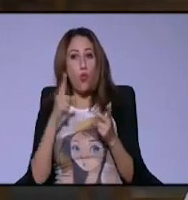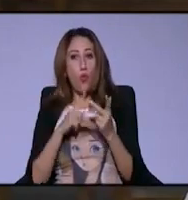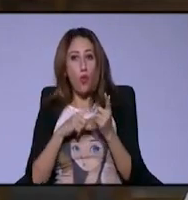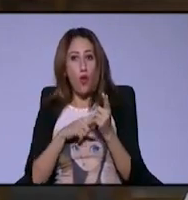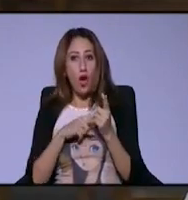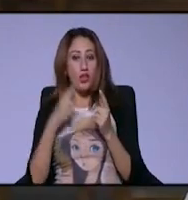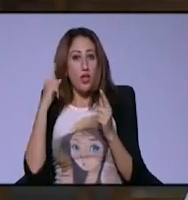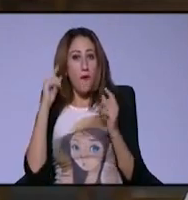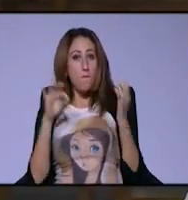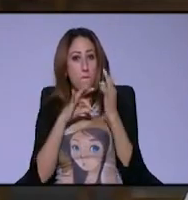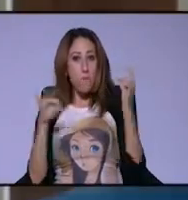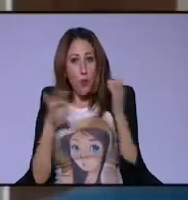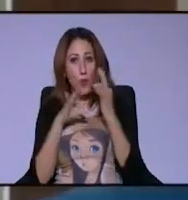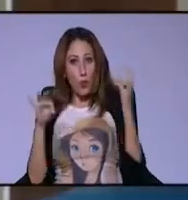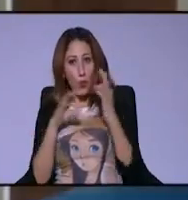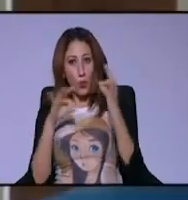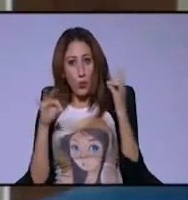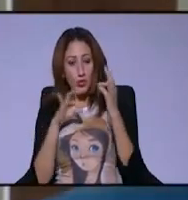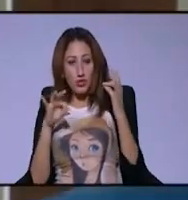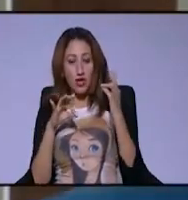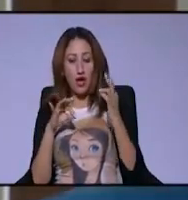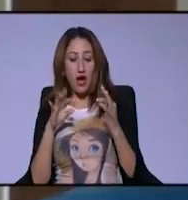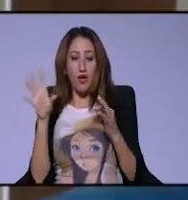الموسيقى التصويرية. لسه كنت هقول